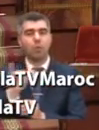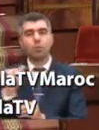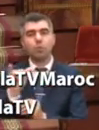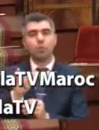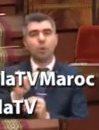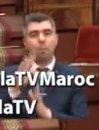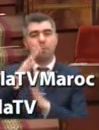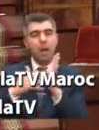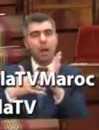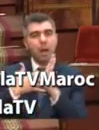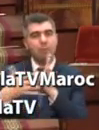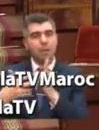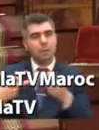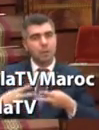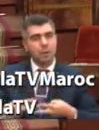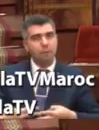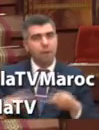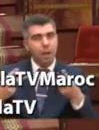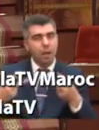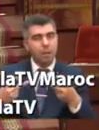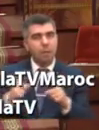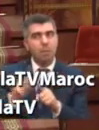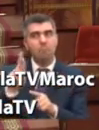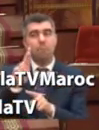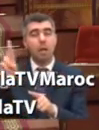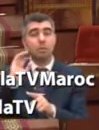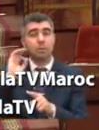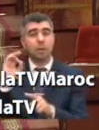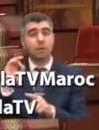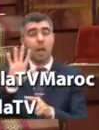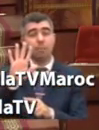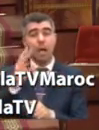الطبية الذي تم إطلاقه من قبل جلالة الملك في